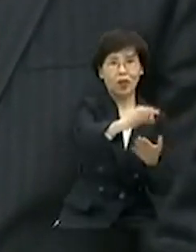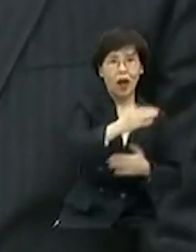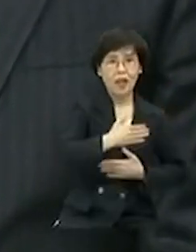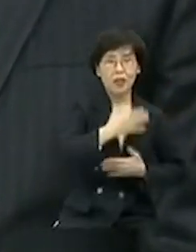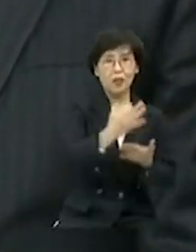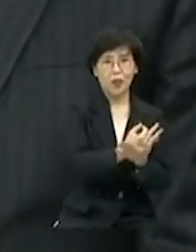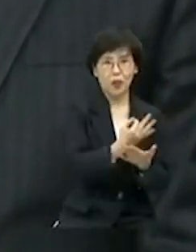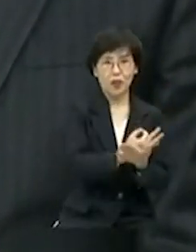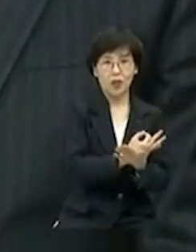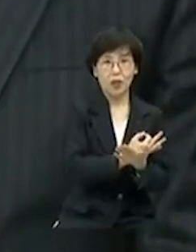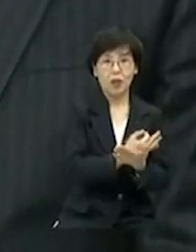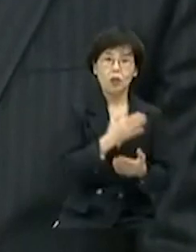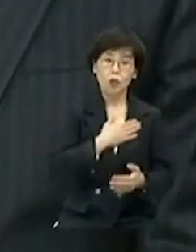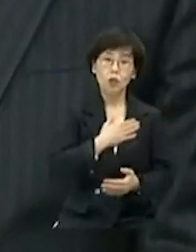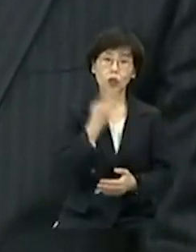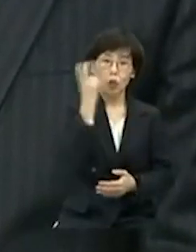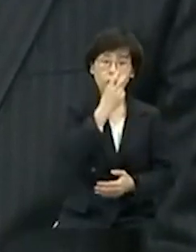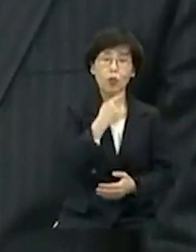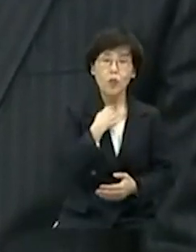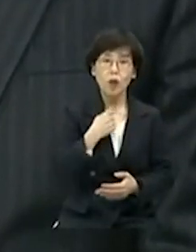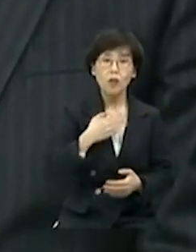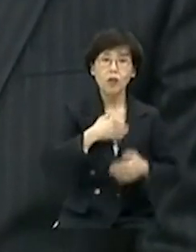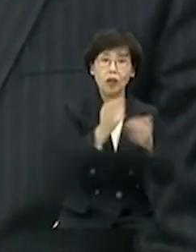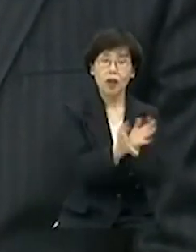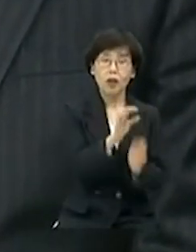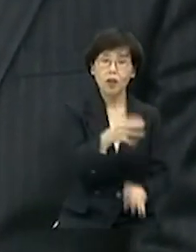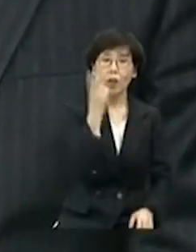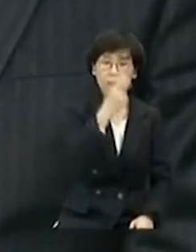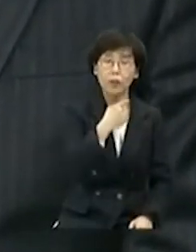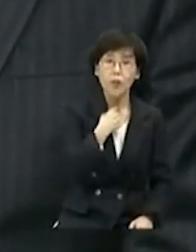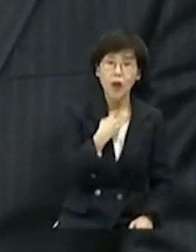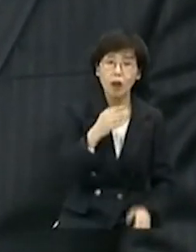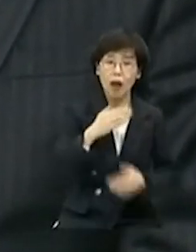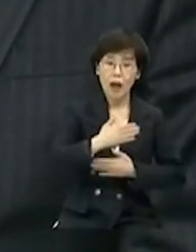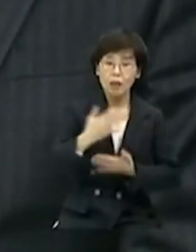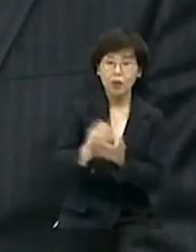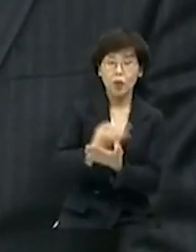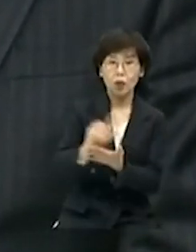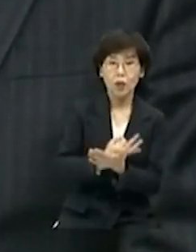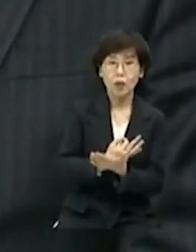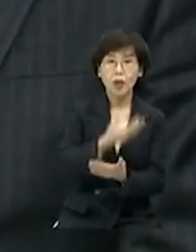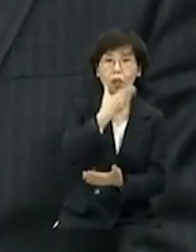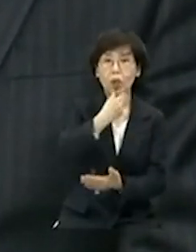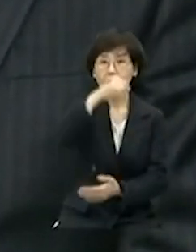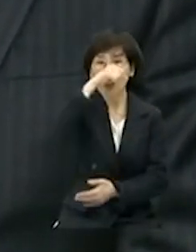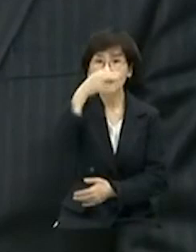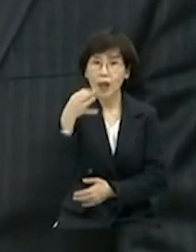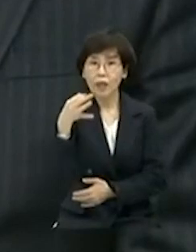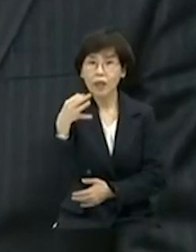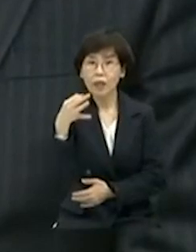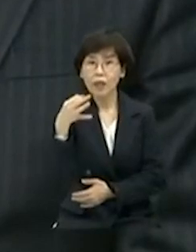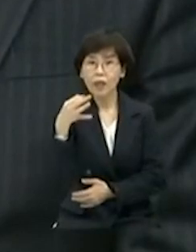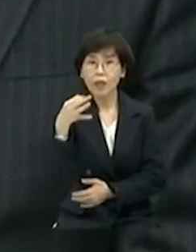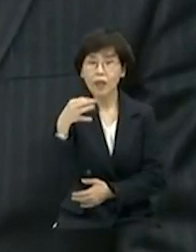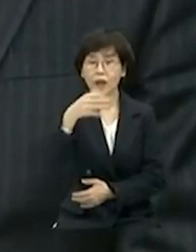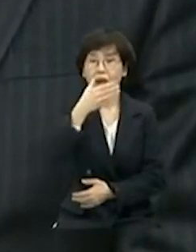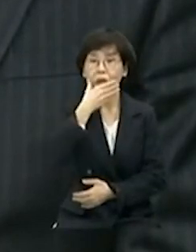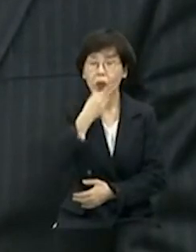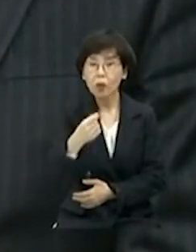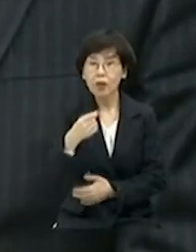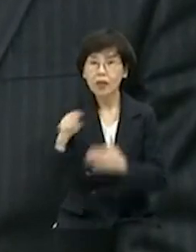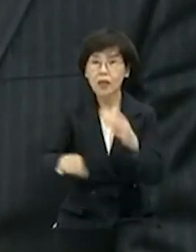안심소득 검토했습니다. 우리 예. 당에서도 그동안 검토했었습니다. 안심소득은 복지 예산에 분명히